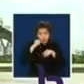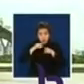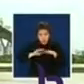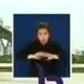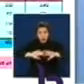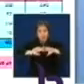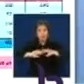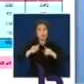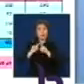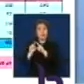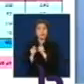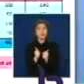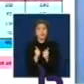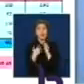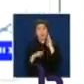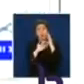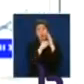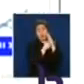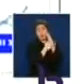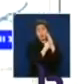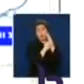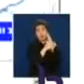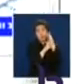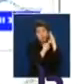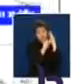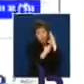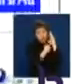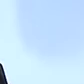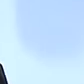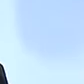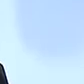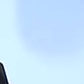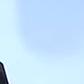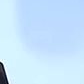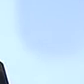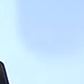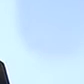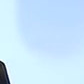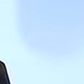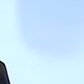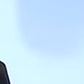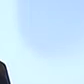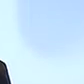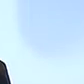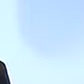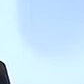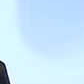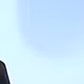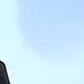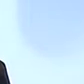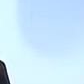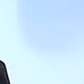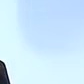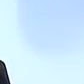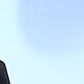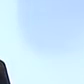อีกด้วยค่ะ สำหรับในฝั่งตะวันออกของเจ้าพระยานะคะเราได้มีการติดตั้ง ส่วน Voice News เวลา 11:00 นะคะจะพาคุณ